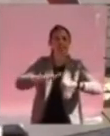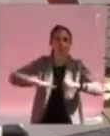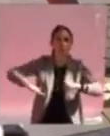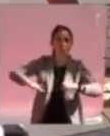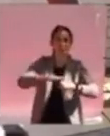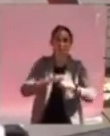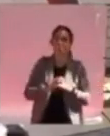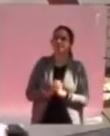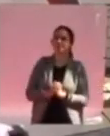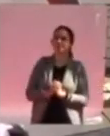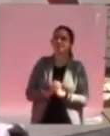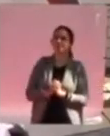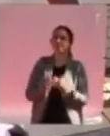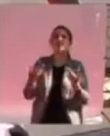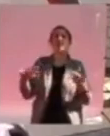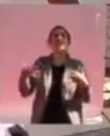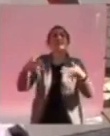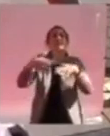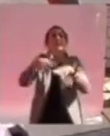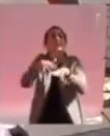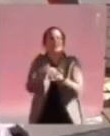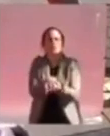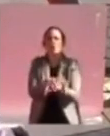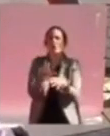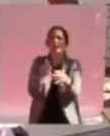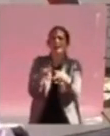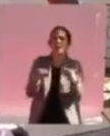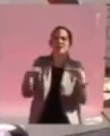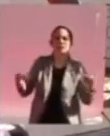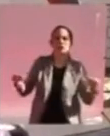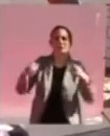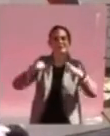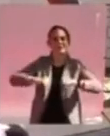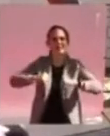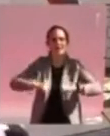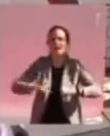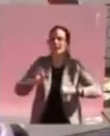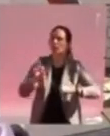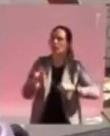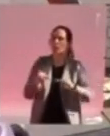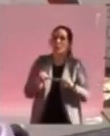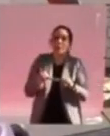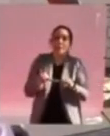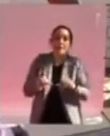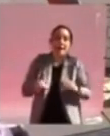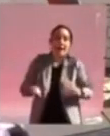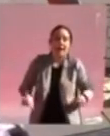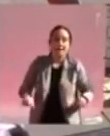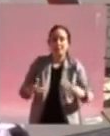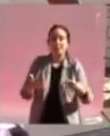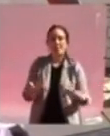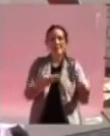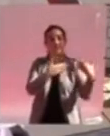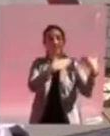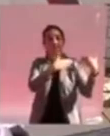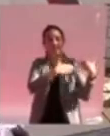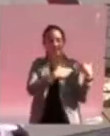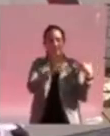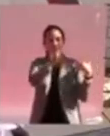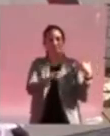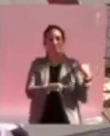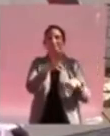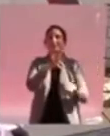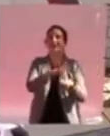l'integrazione delle professioni è alla base della presa in carico del paziente ed è l'insieme del valore